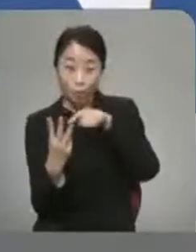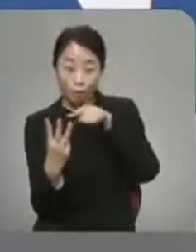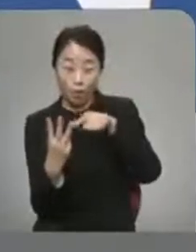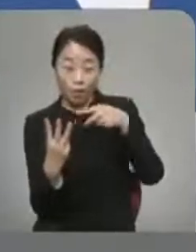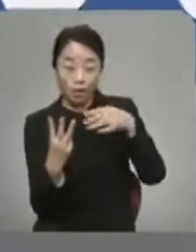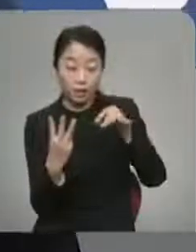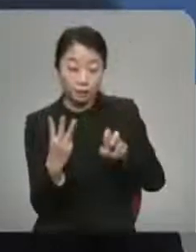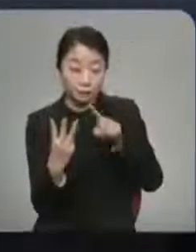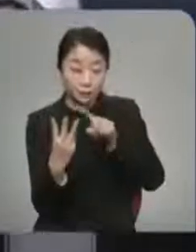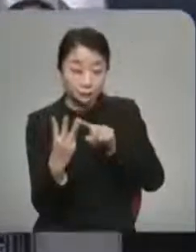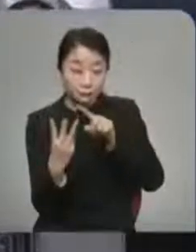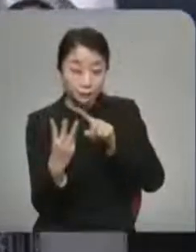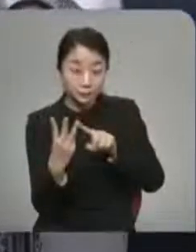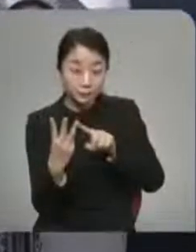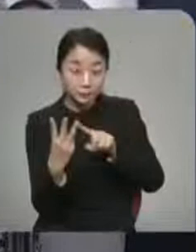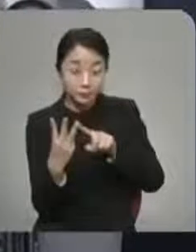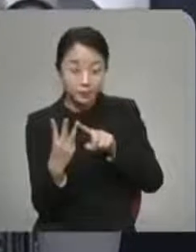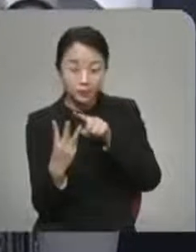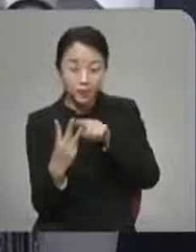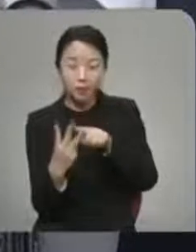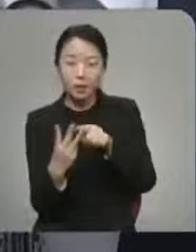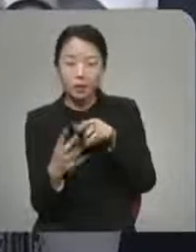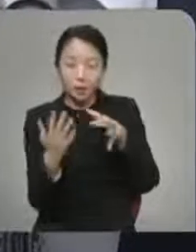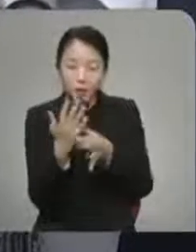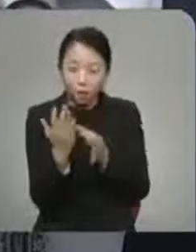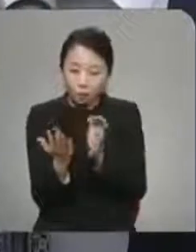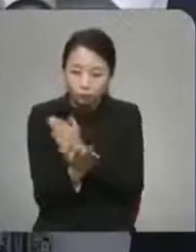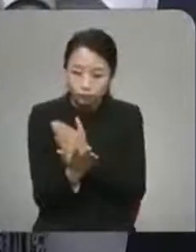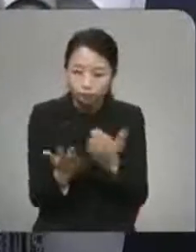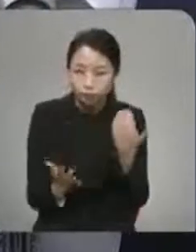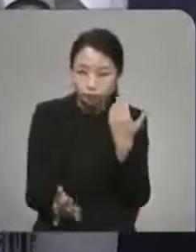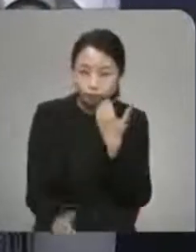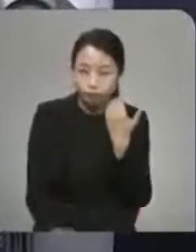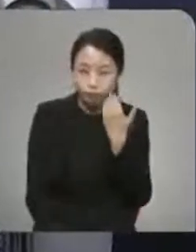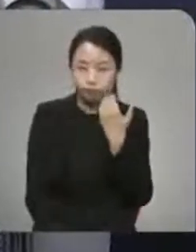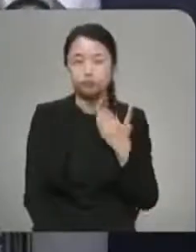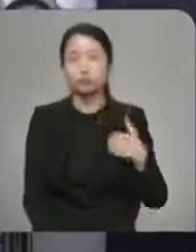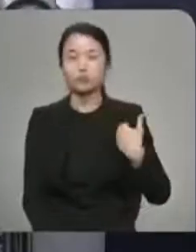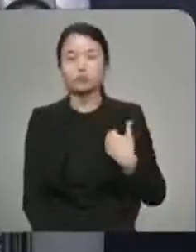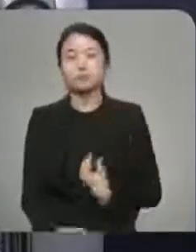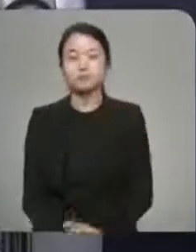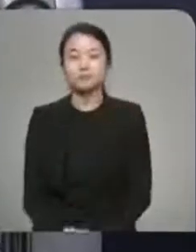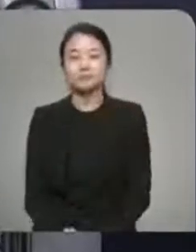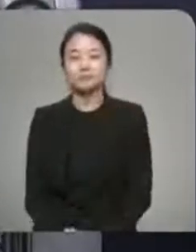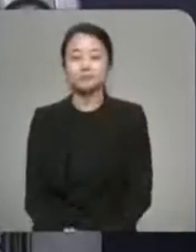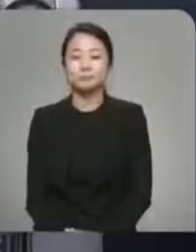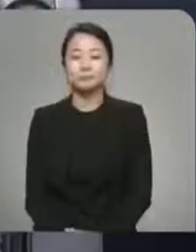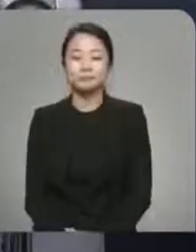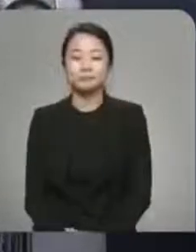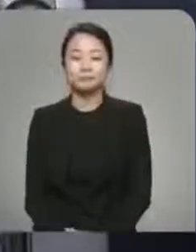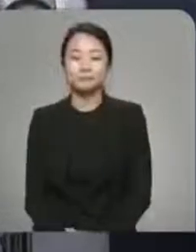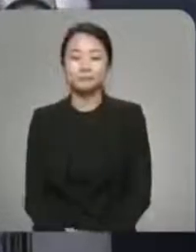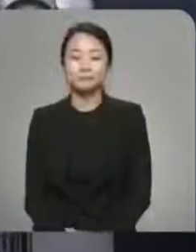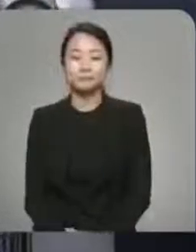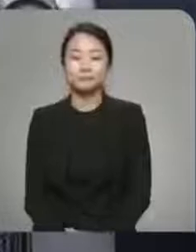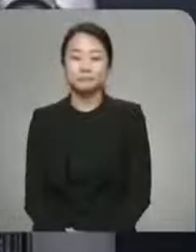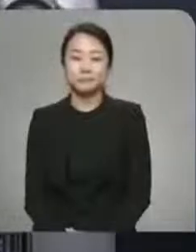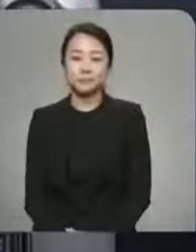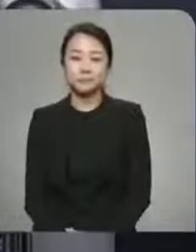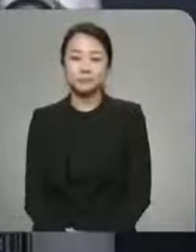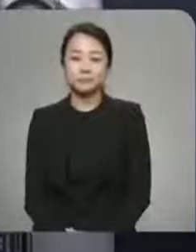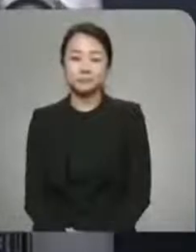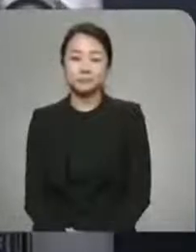국민의 힘 탈 등이 보수 표 분산으로 이어질 지가 최대 변수가 될 전망입니다 kbs 뉴스 정점을